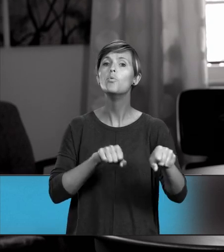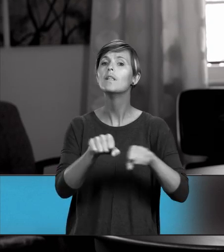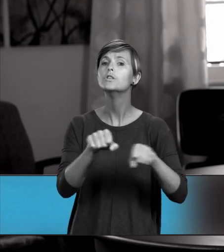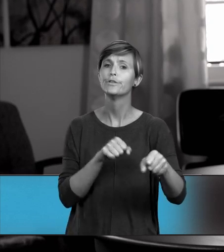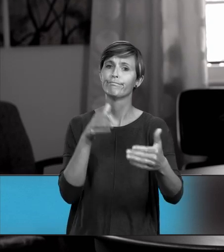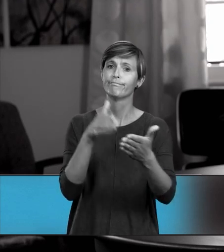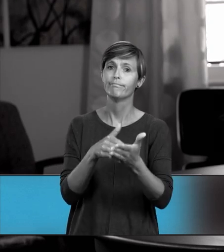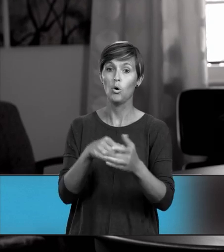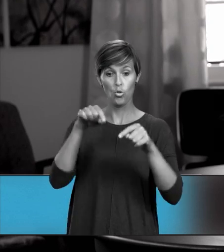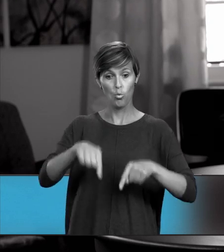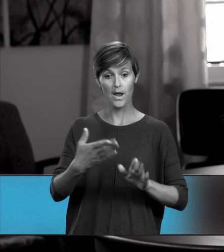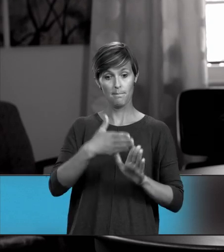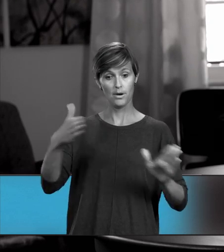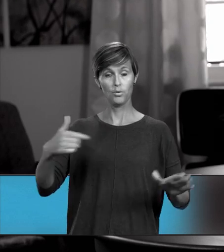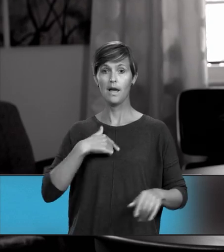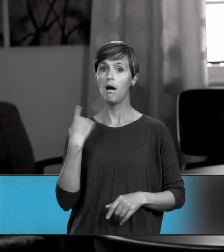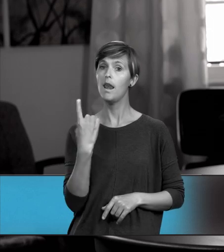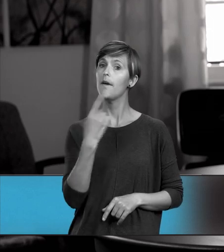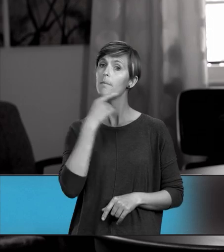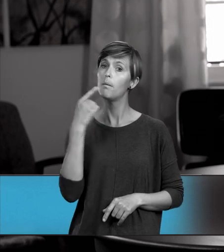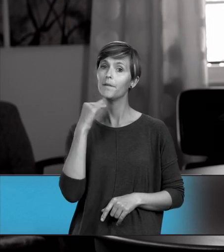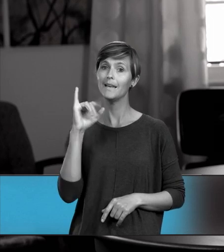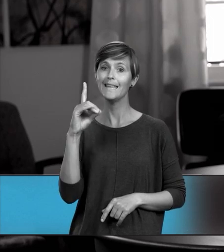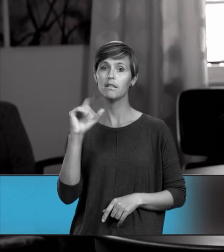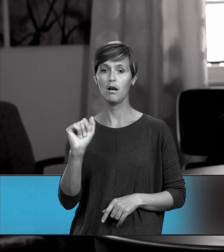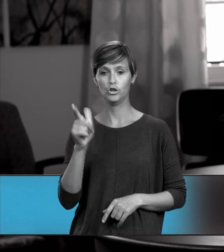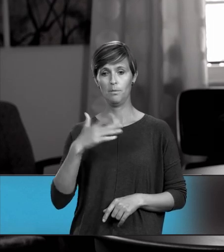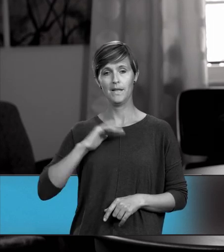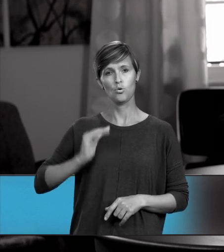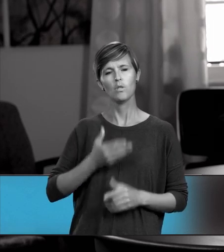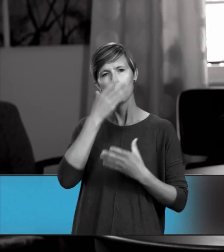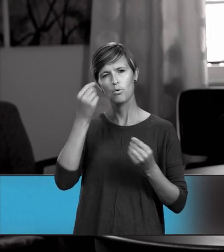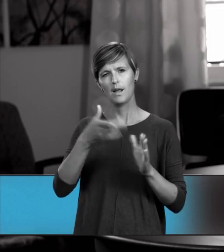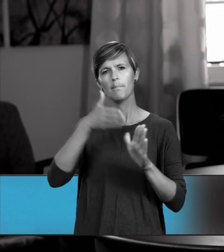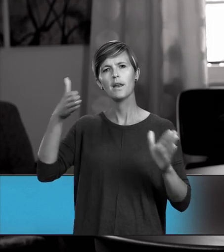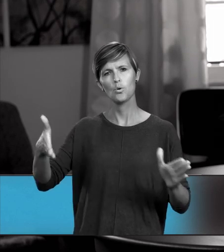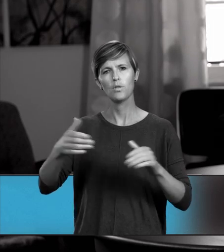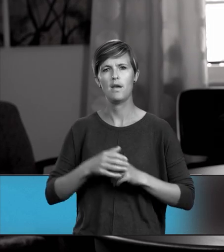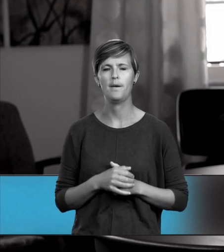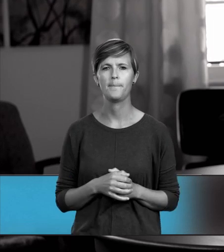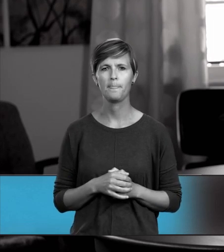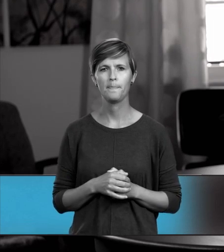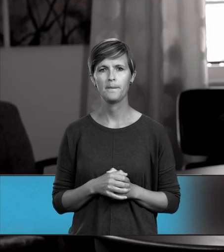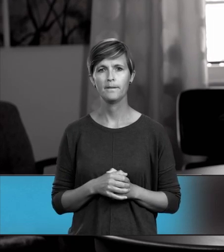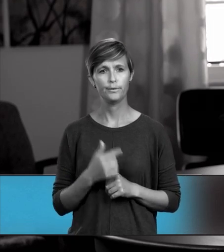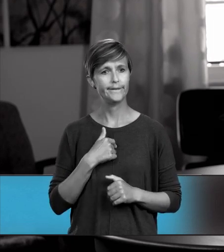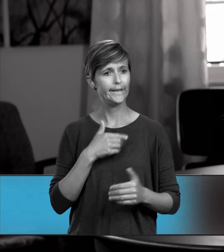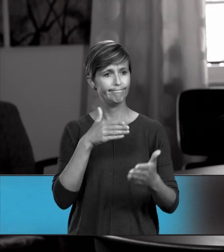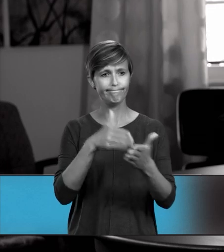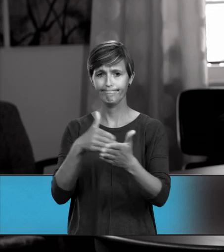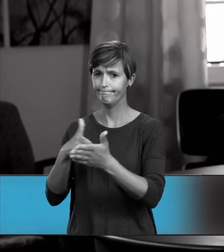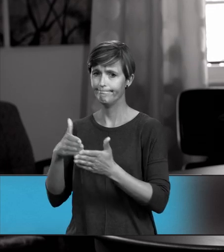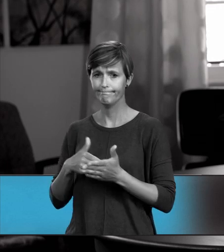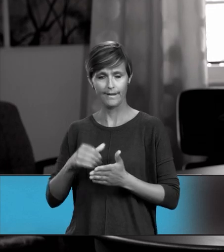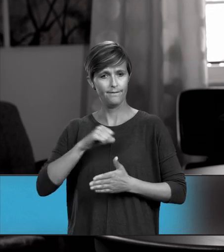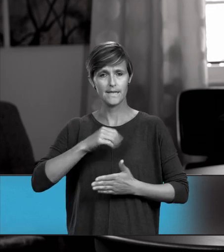sitte i kommunestyret. Og nå i en periode så er jeg alene pappa til Ida, altså fordi at kona mi er borte en periode. Jeg har